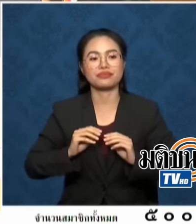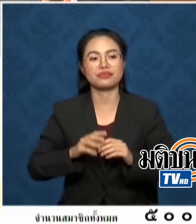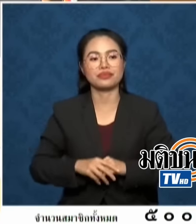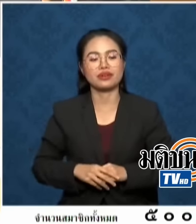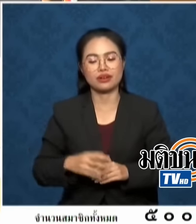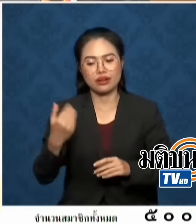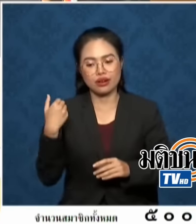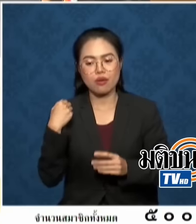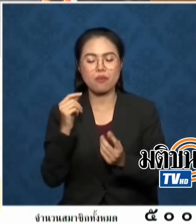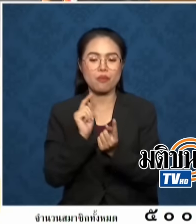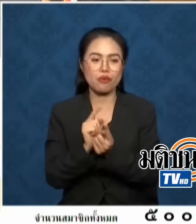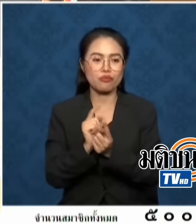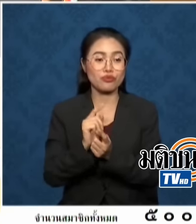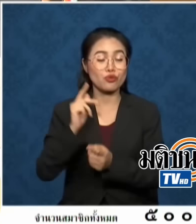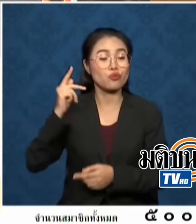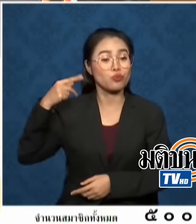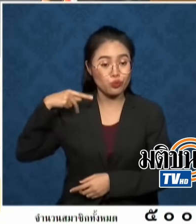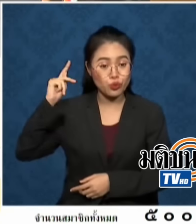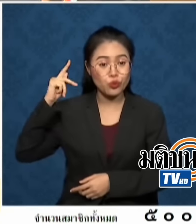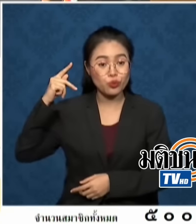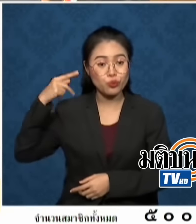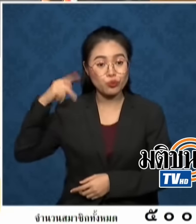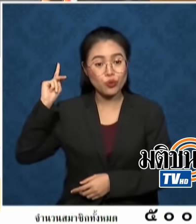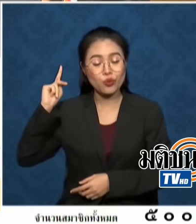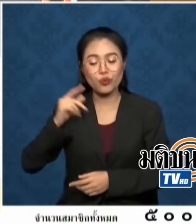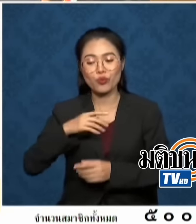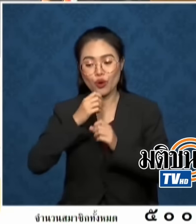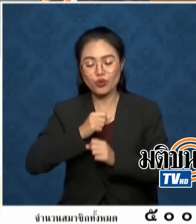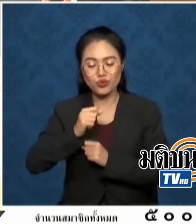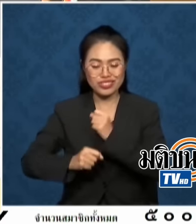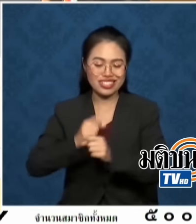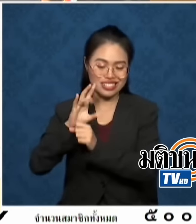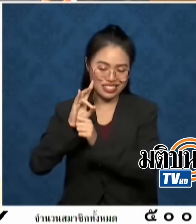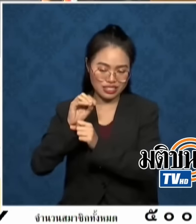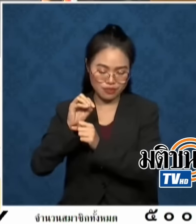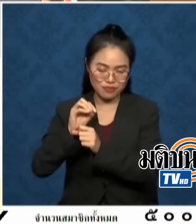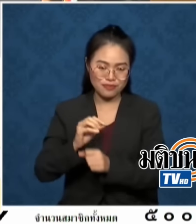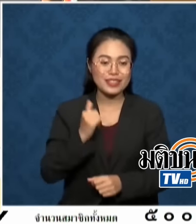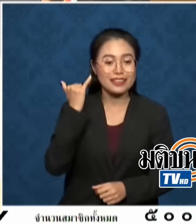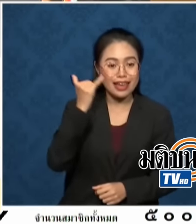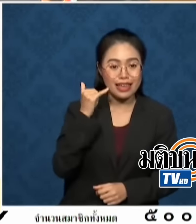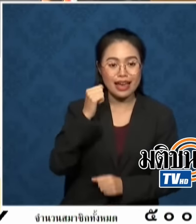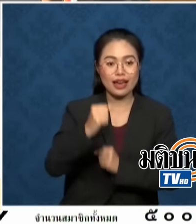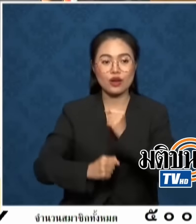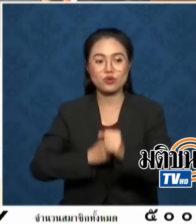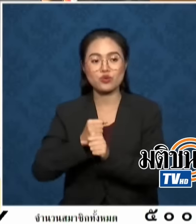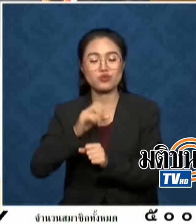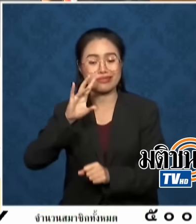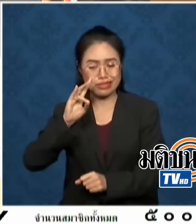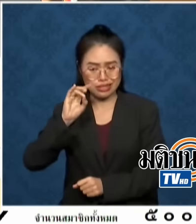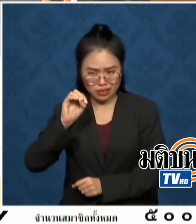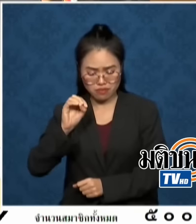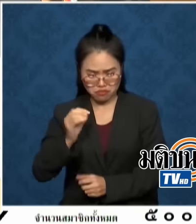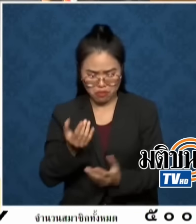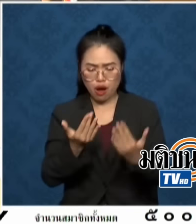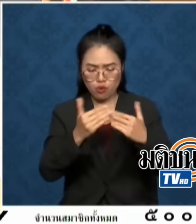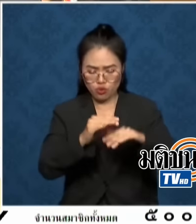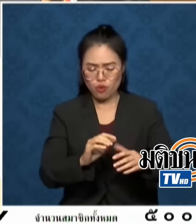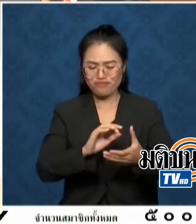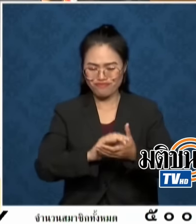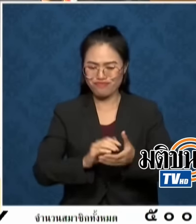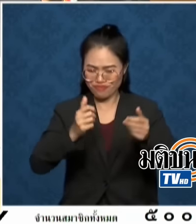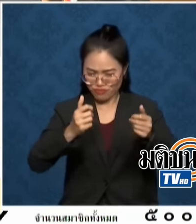ว่ามีปู่ปู่อายุ70กว่าย่าย่าอายุ70กว่ามาจดแจ้งกันนะคะเพราะฉะนั้นหลังจากนี้ค่ะน่าเห็